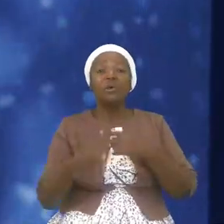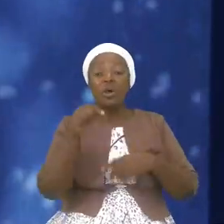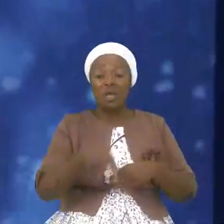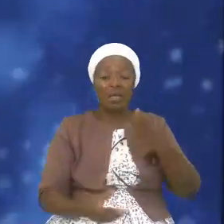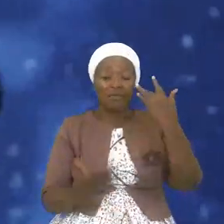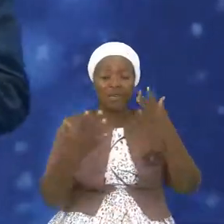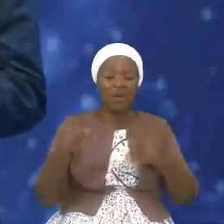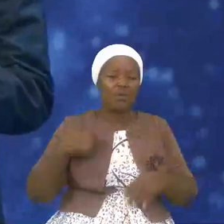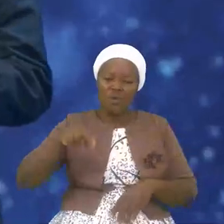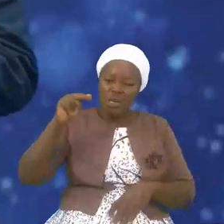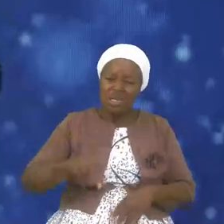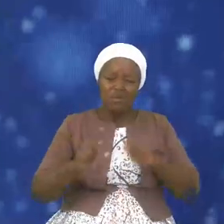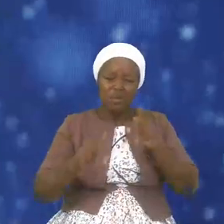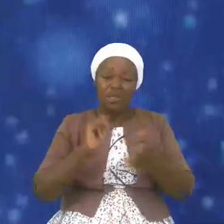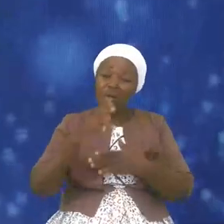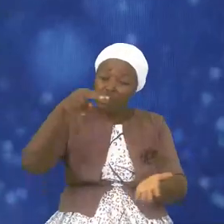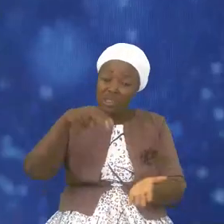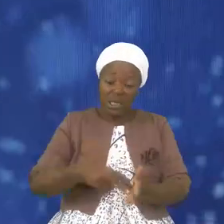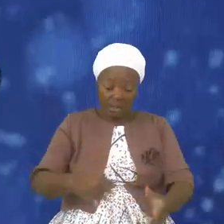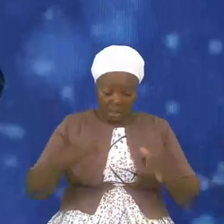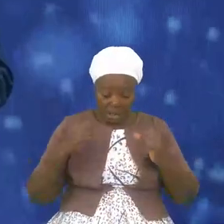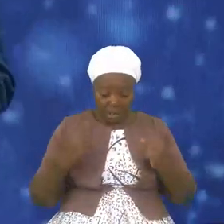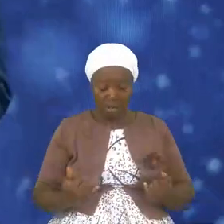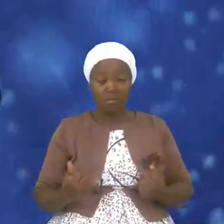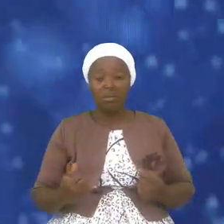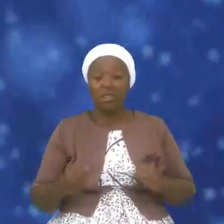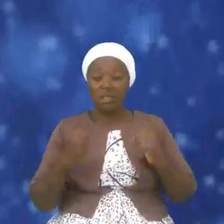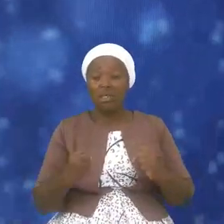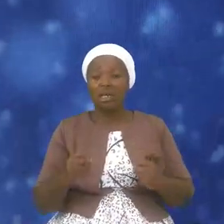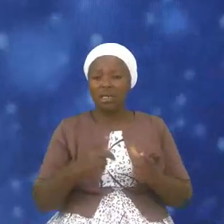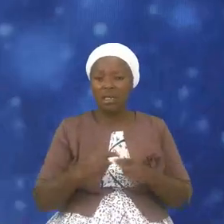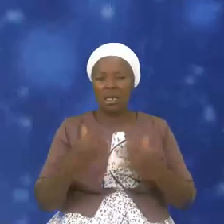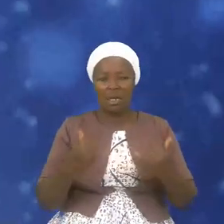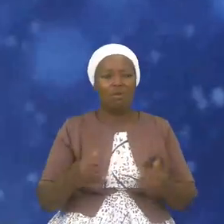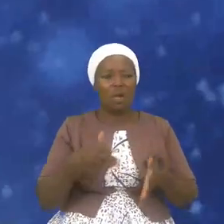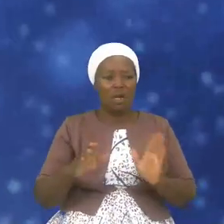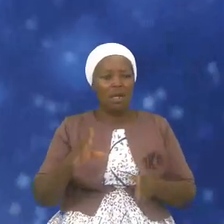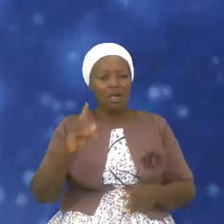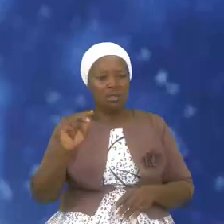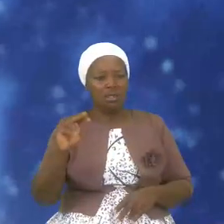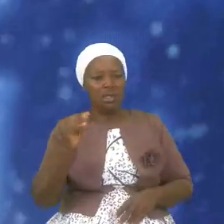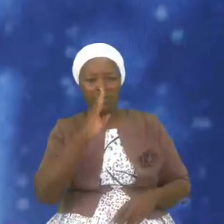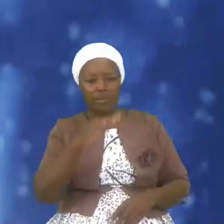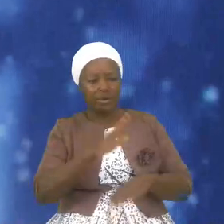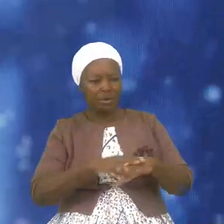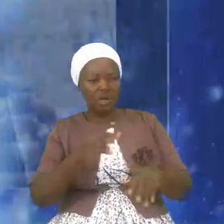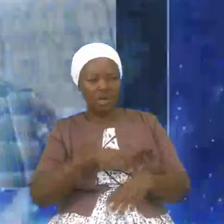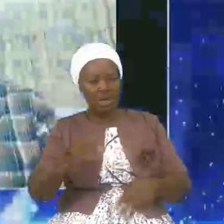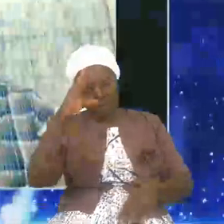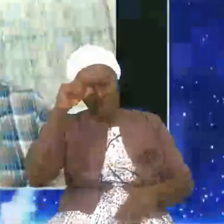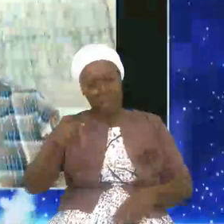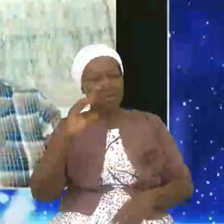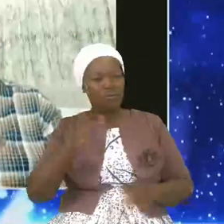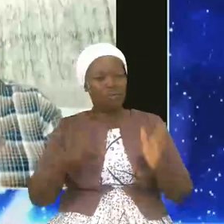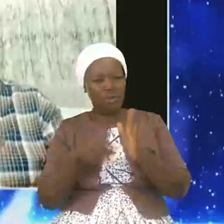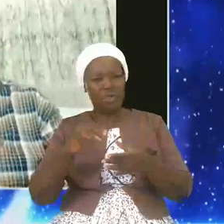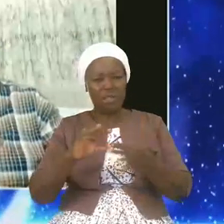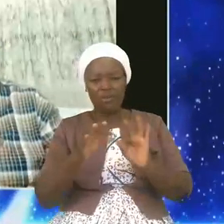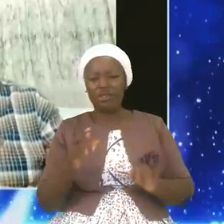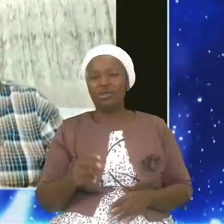en enfer. Nous avons besoin des gens qui vont tenir maintenant. Que Daniel soit donc appelé et il donnera l'explication.